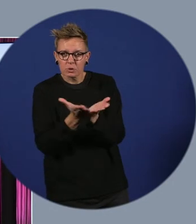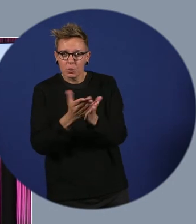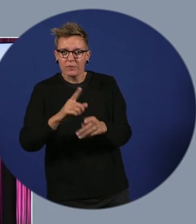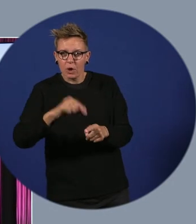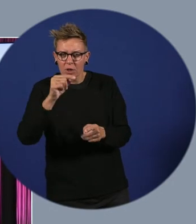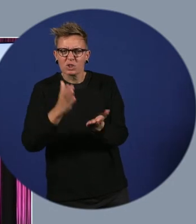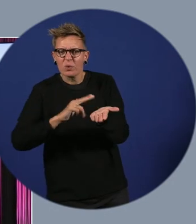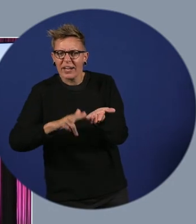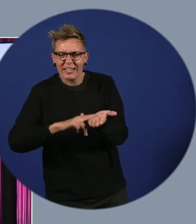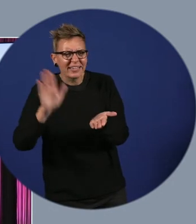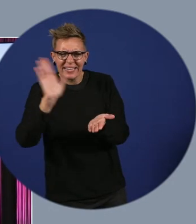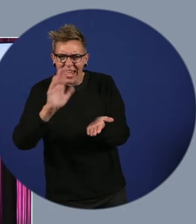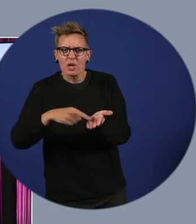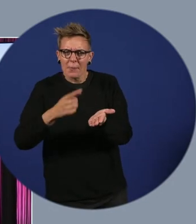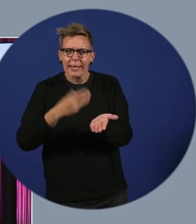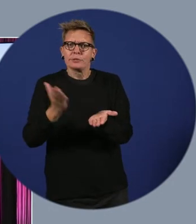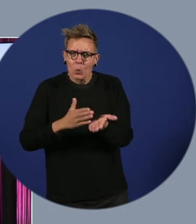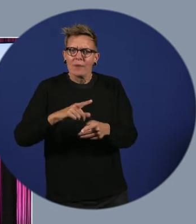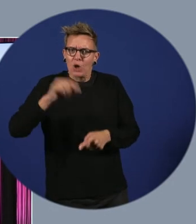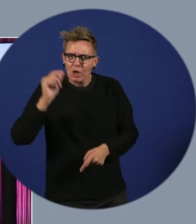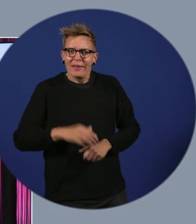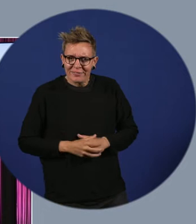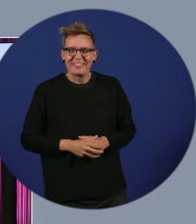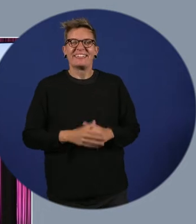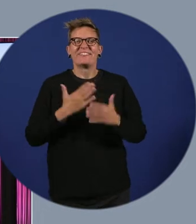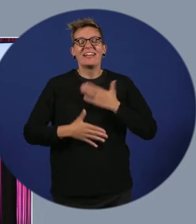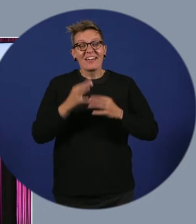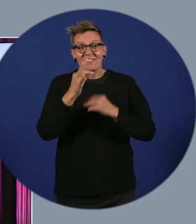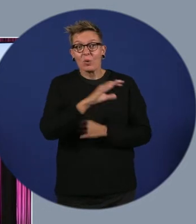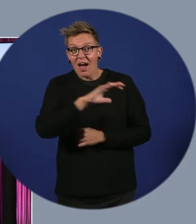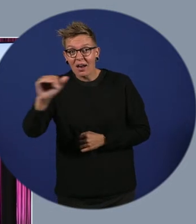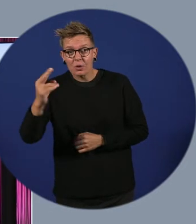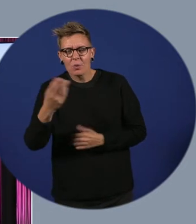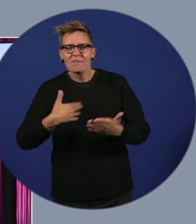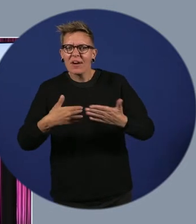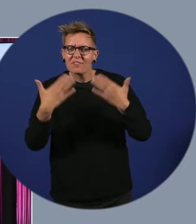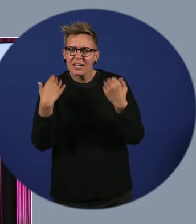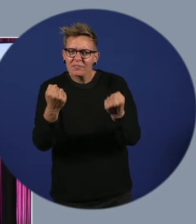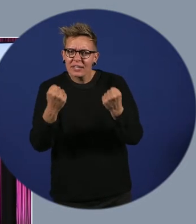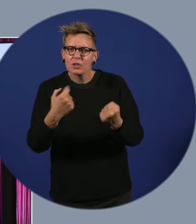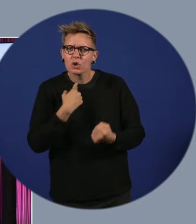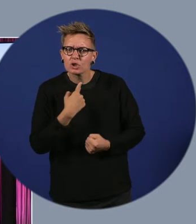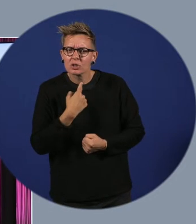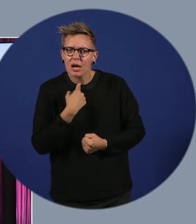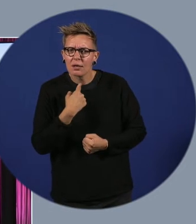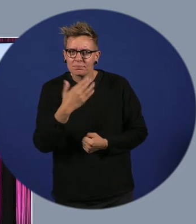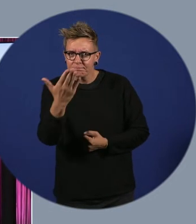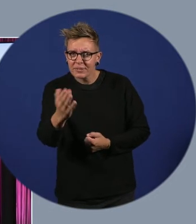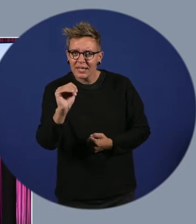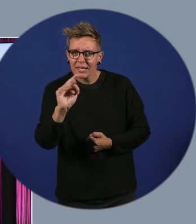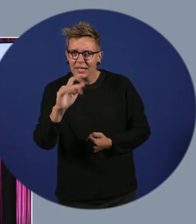Skolvalet. Mycket skol nu. Men då vill jag fråga er alla, varför är det viktigt att rösta? Och vi börjar med dig, Erik